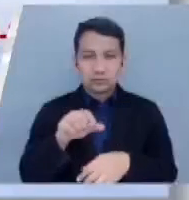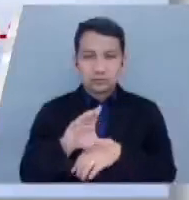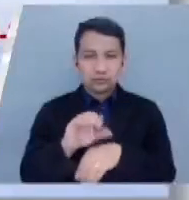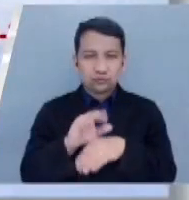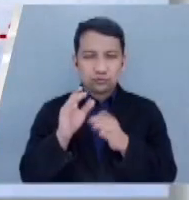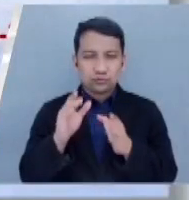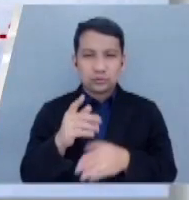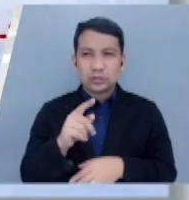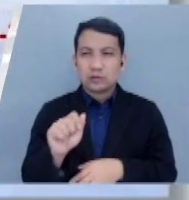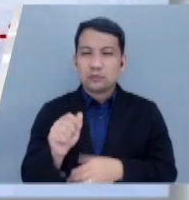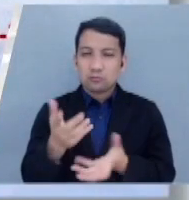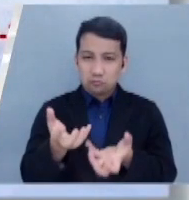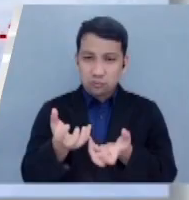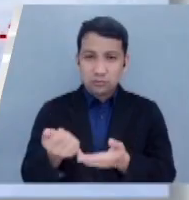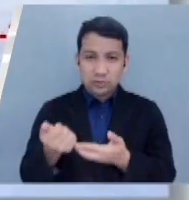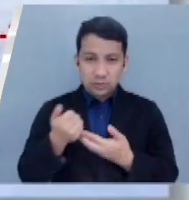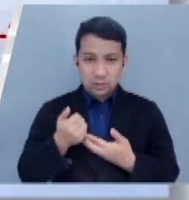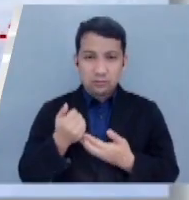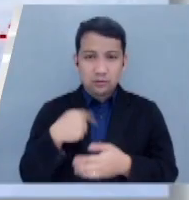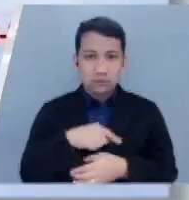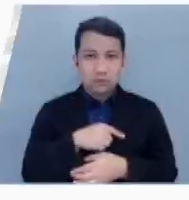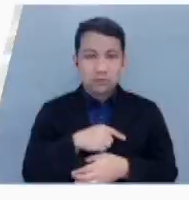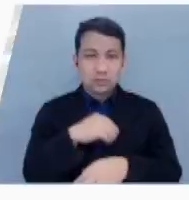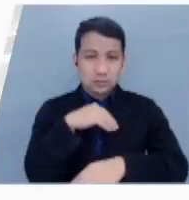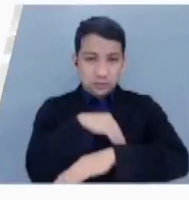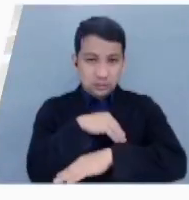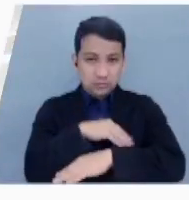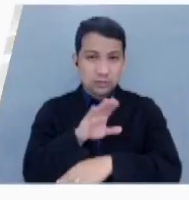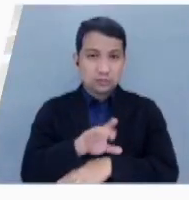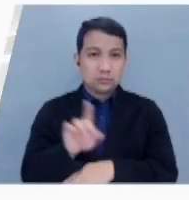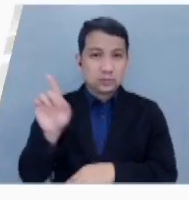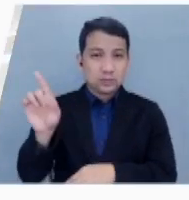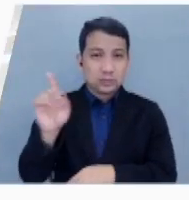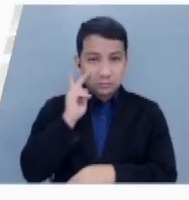tumulong, maaaring magdeposito sa aming bank account o